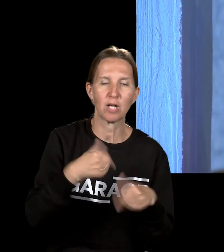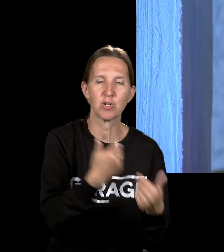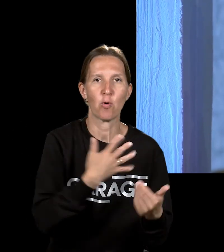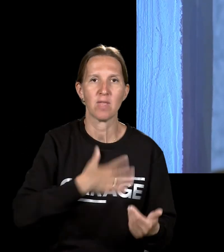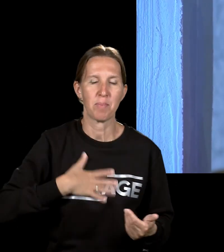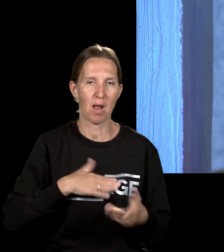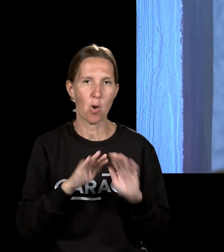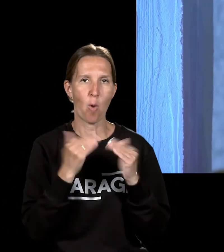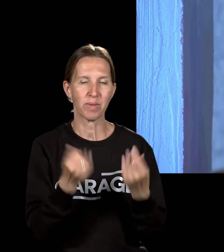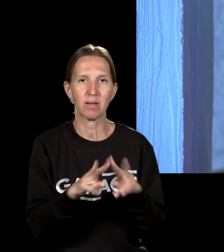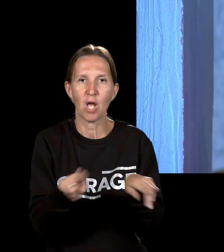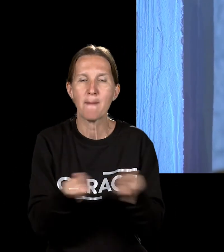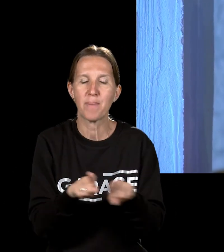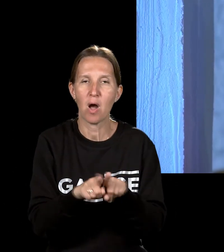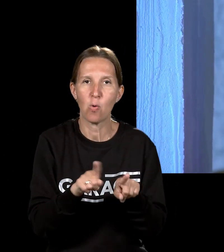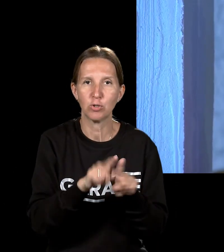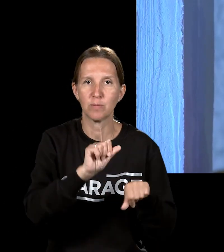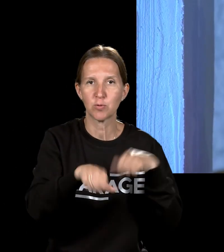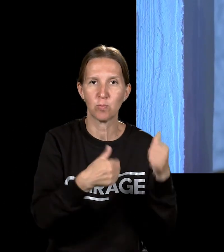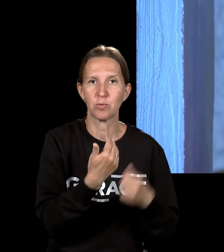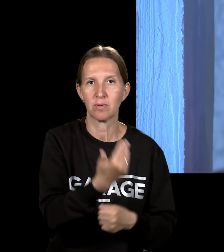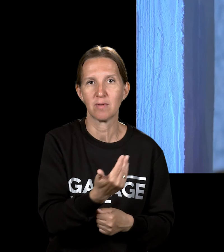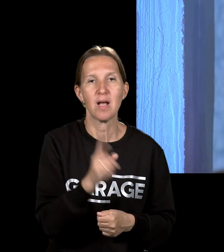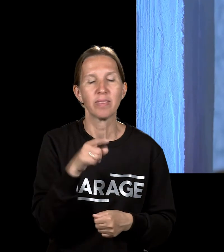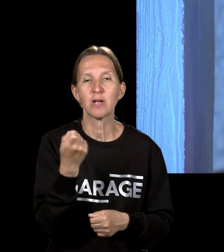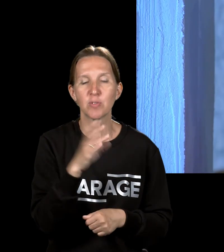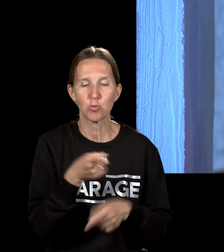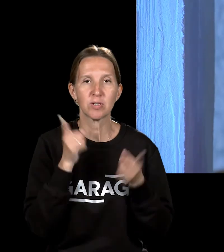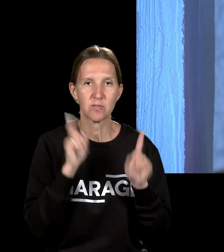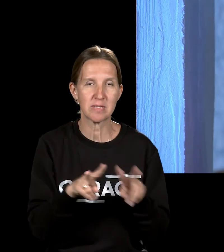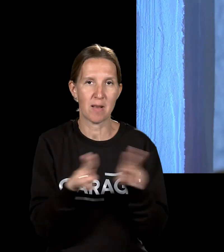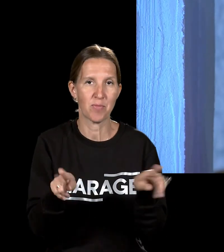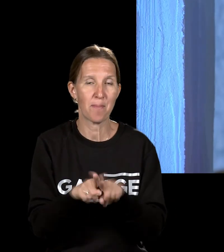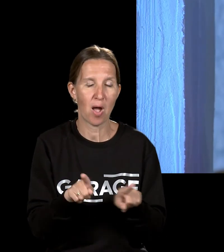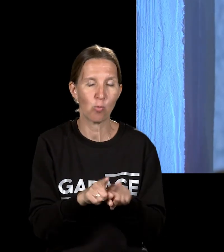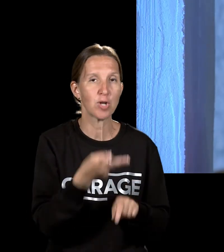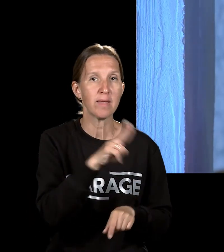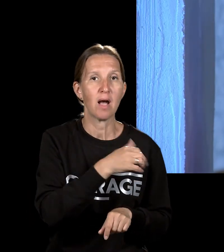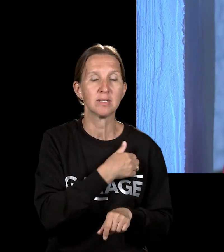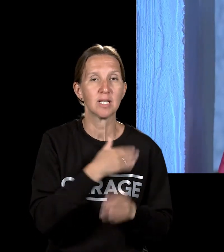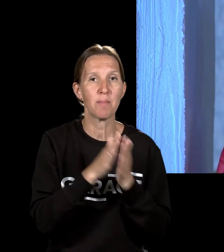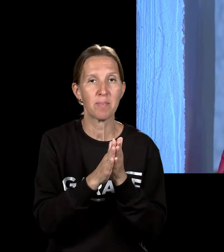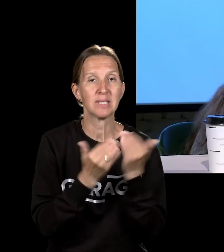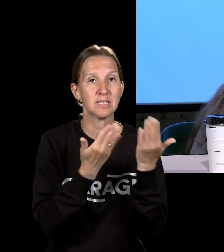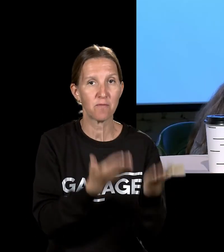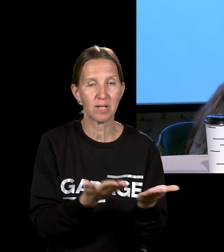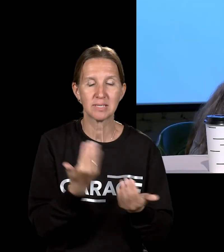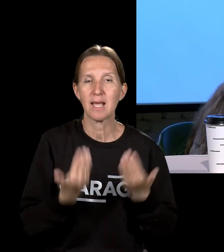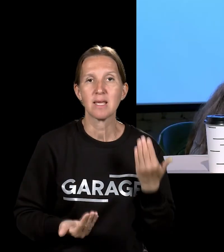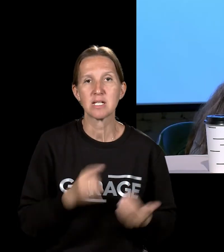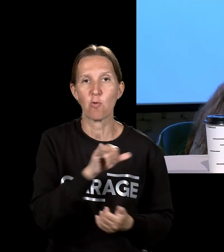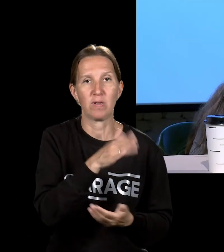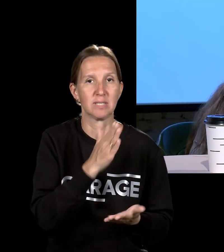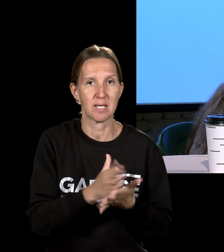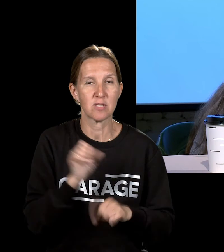даже вот его неприятный объект немножко похож на скульптуру «Девчушка». Даже не немножко. Да. Я хотела